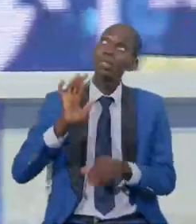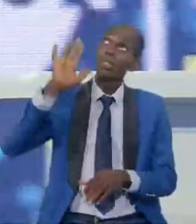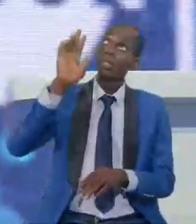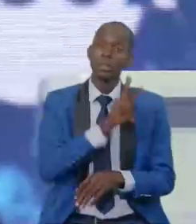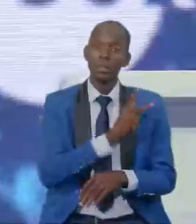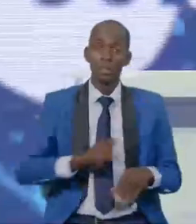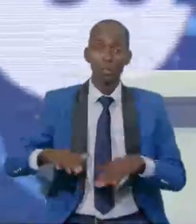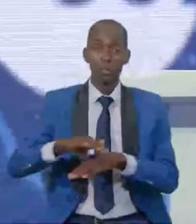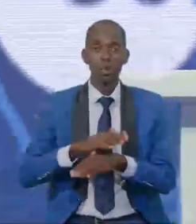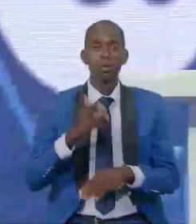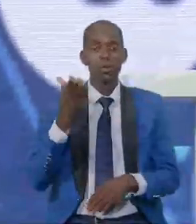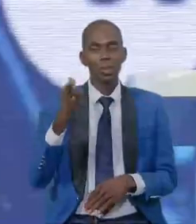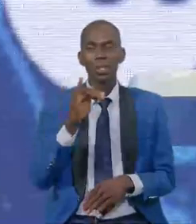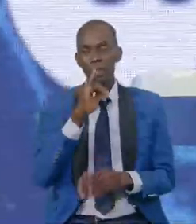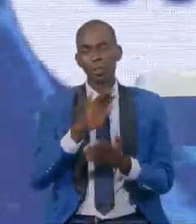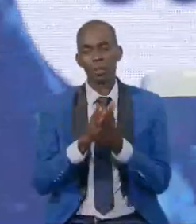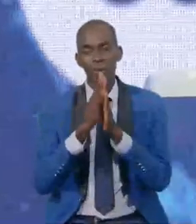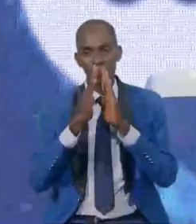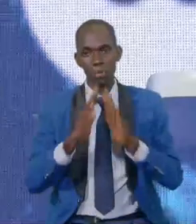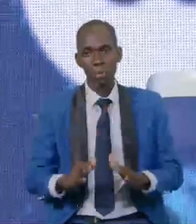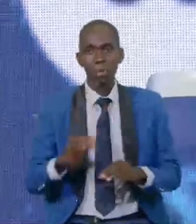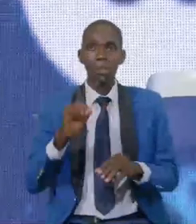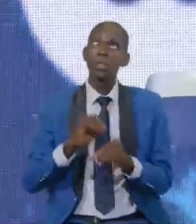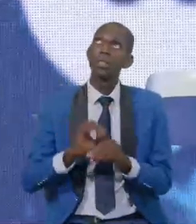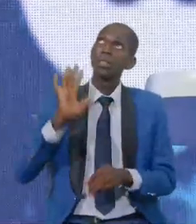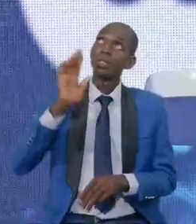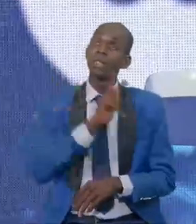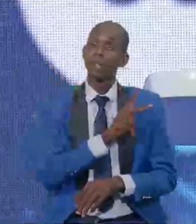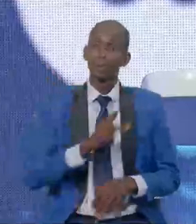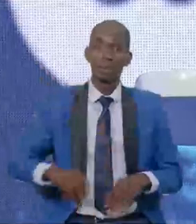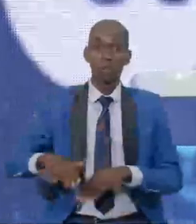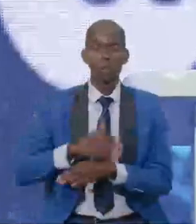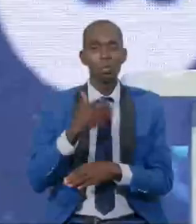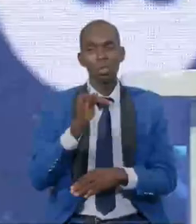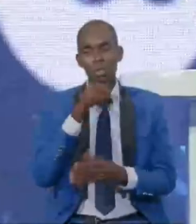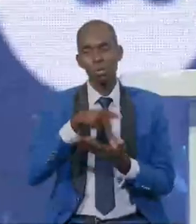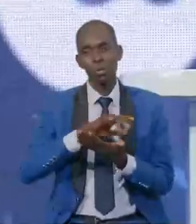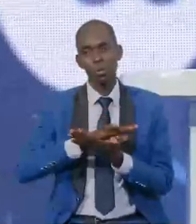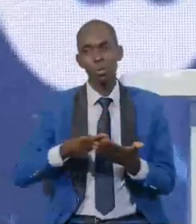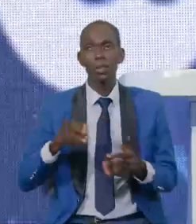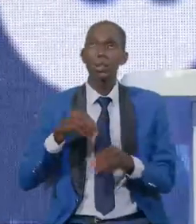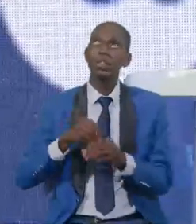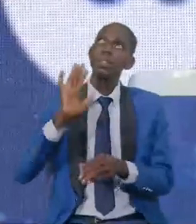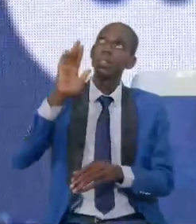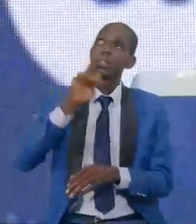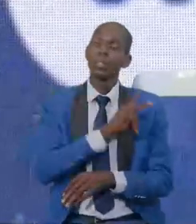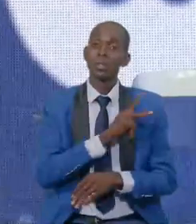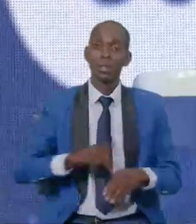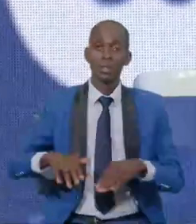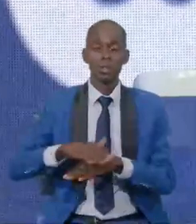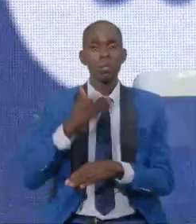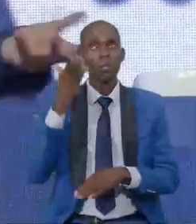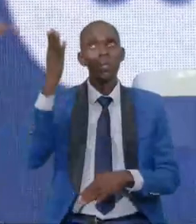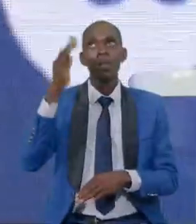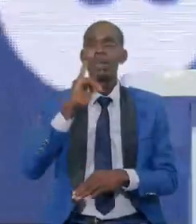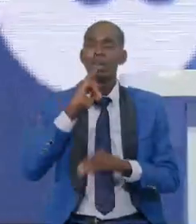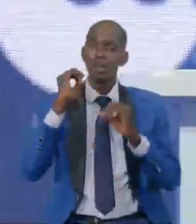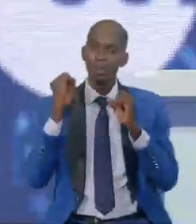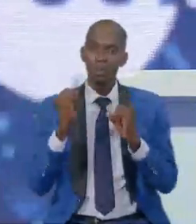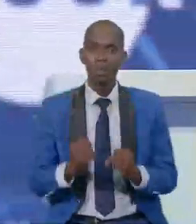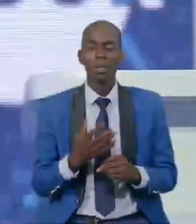y a la paix dans son royaume. Il y a la pureté dans son royaume. Il y a la puissance dans